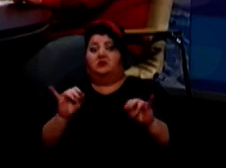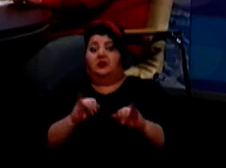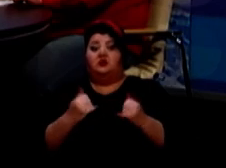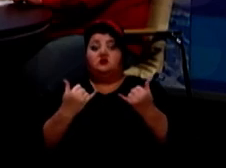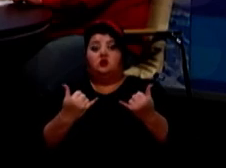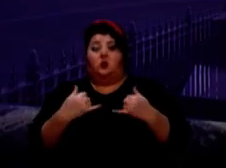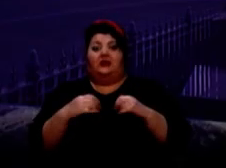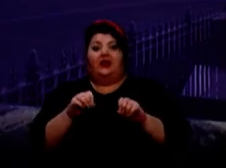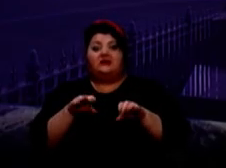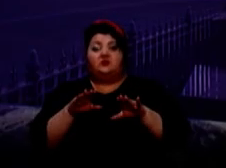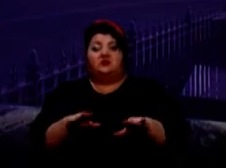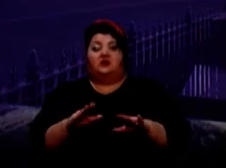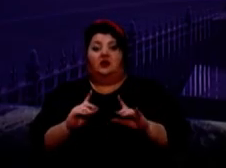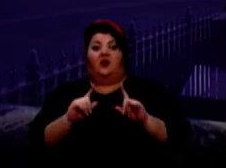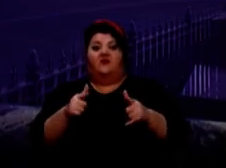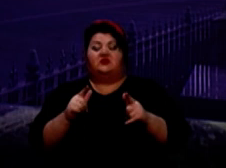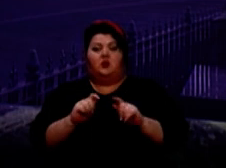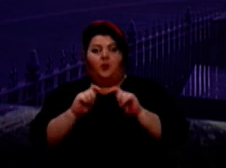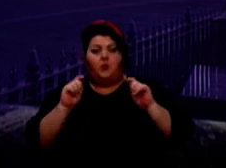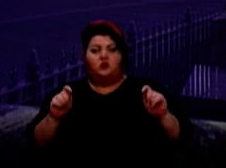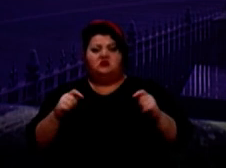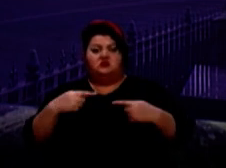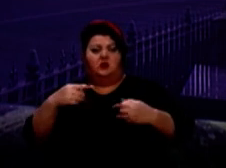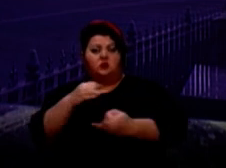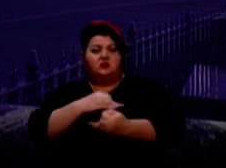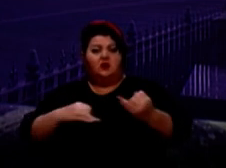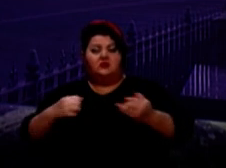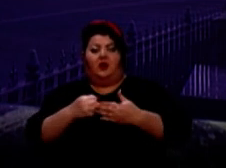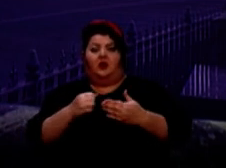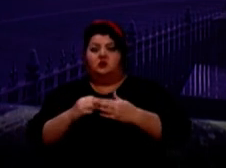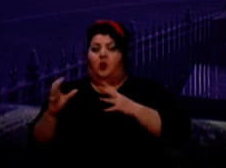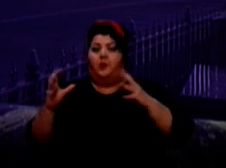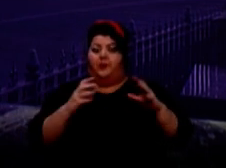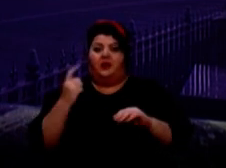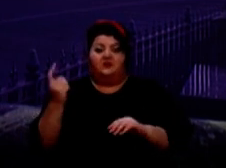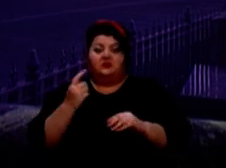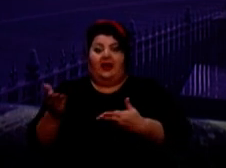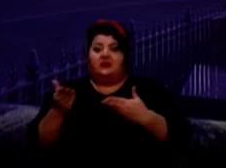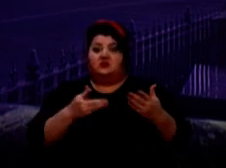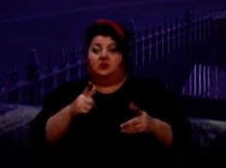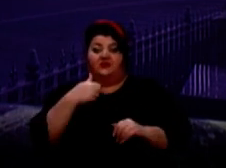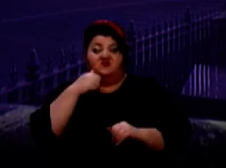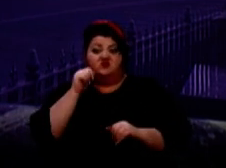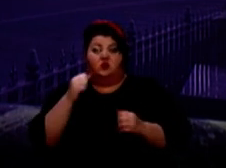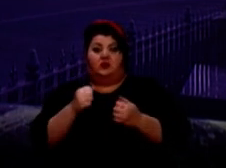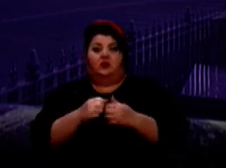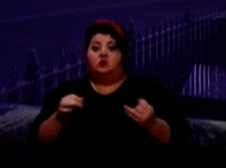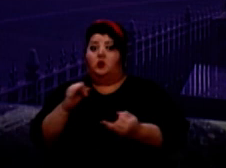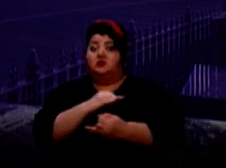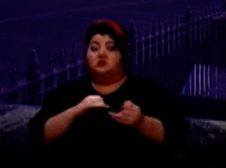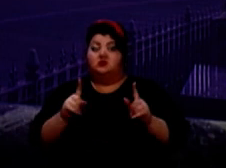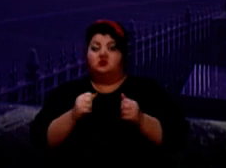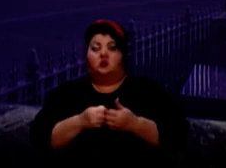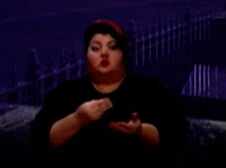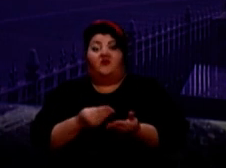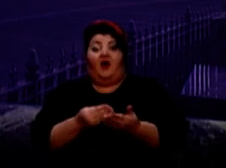я спеціально вийшов з публічною дискусією до перевізників, запросив їх вчора до публічної дискусії щодо